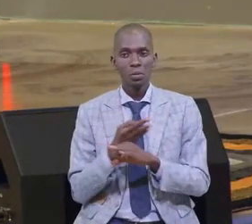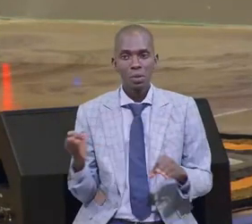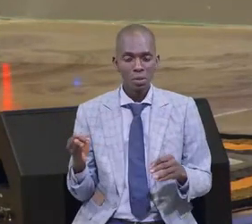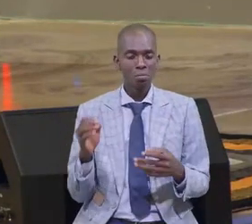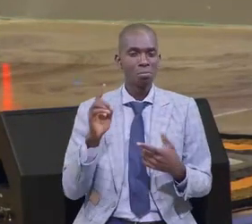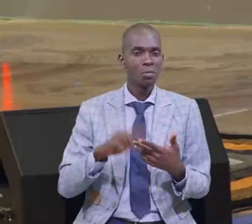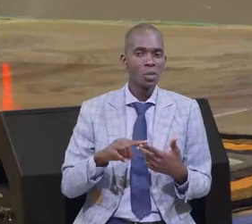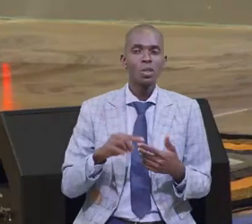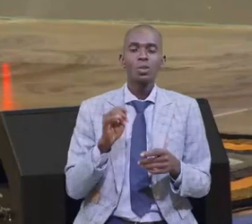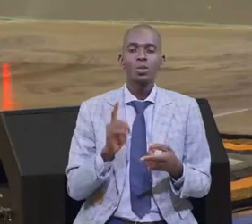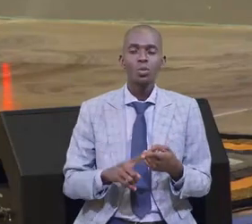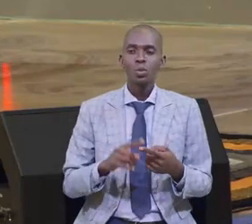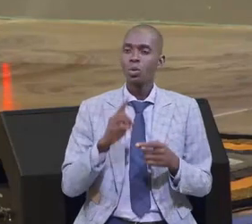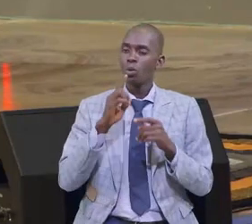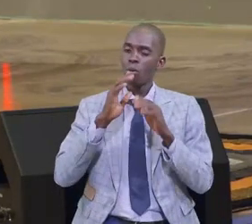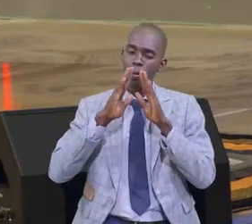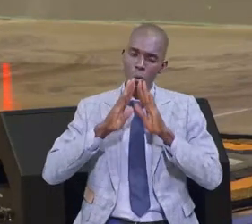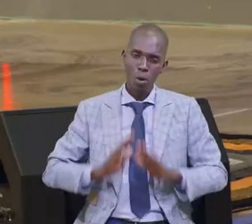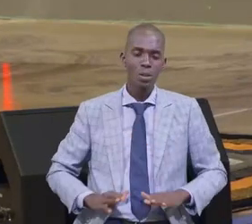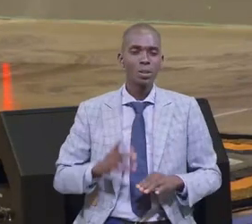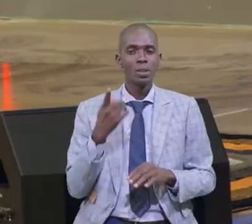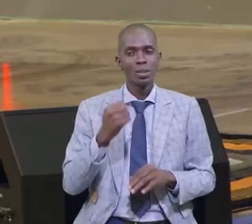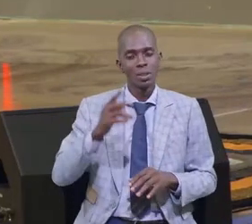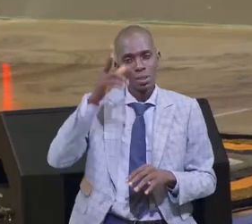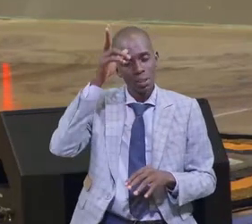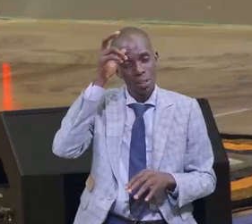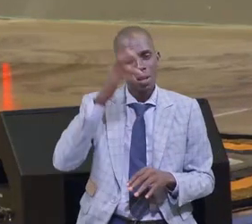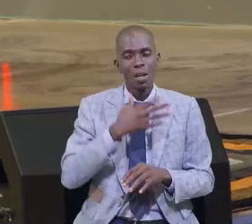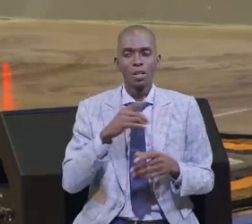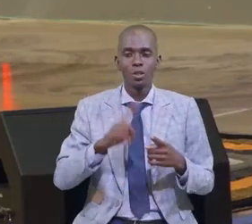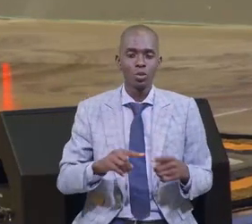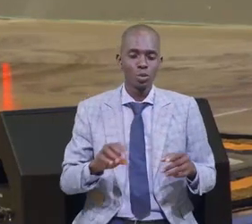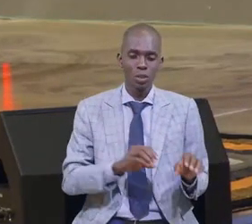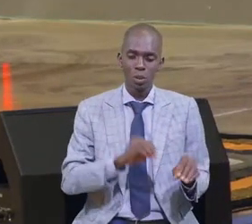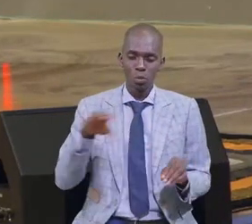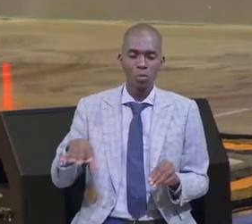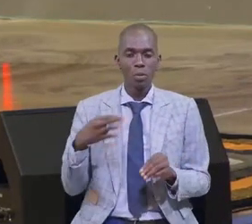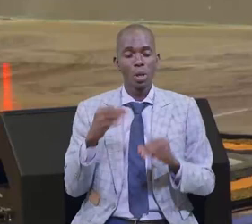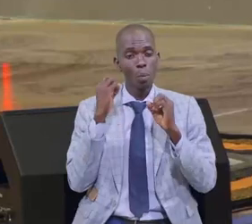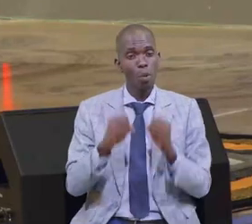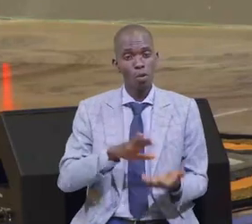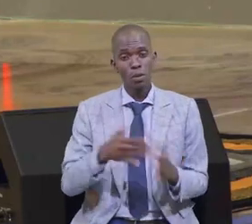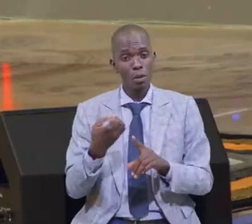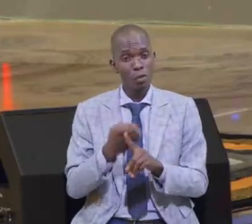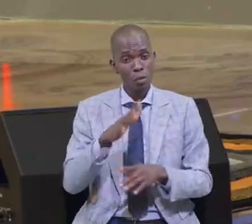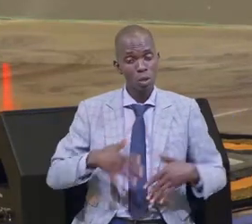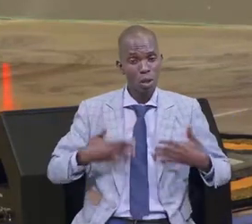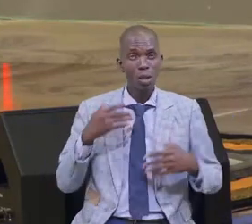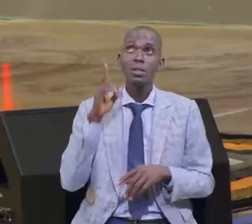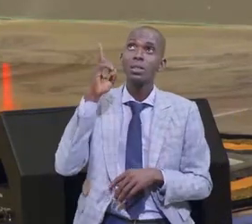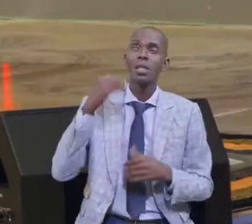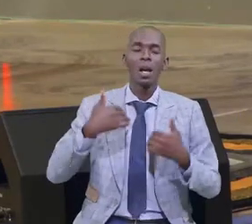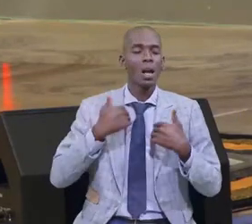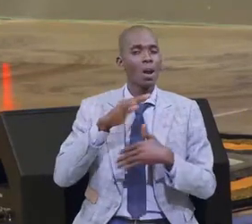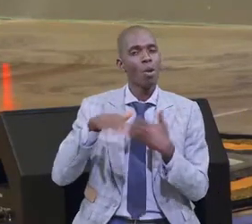affranchir et pour fermer la gueule du diable, pour taire le diable et ôter la puissance de la mort de votre vie. Il